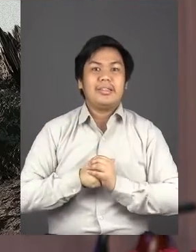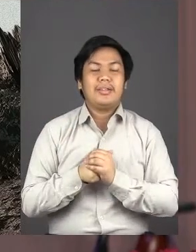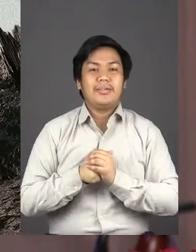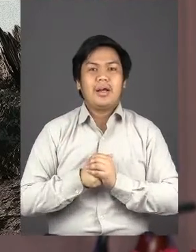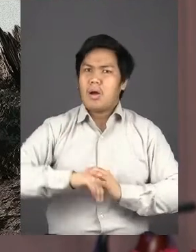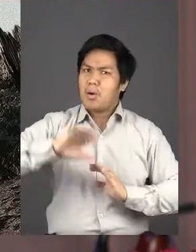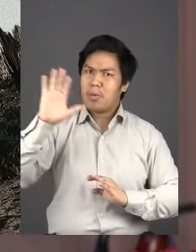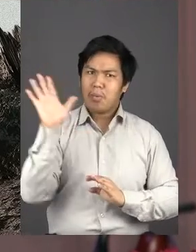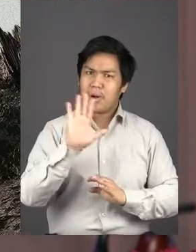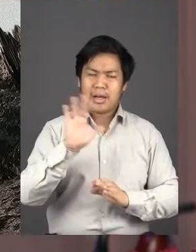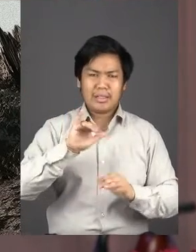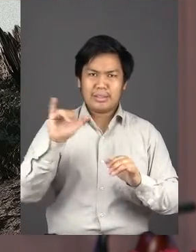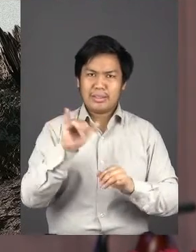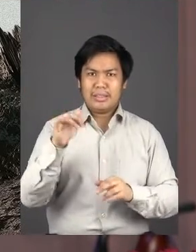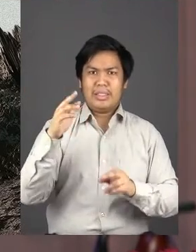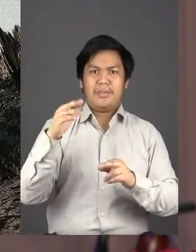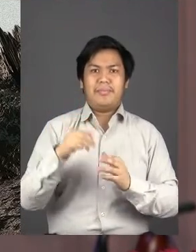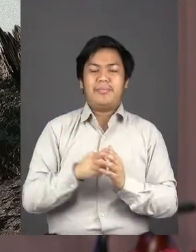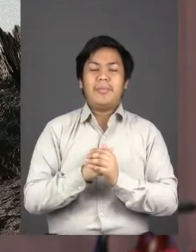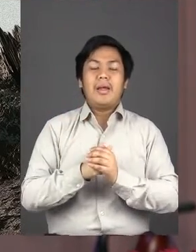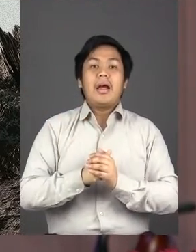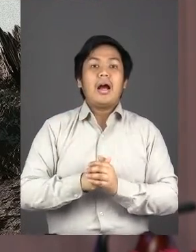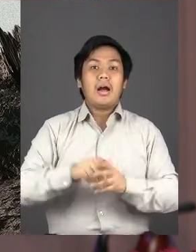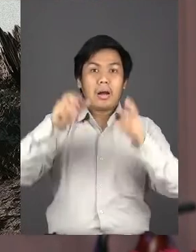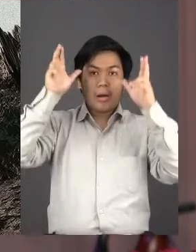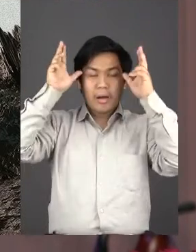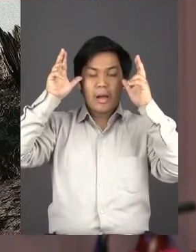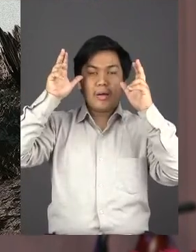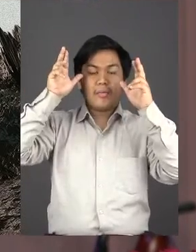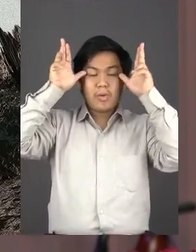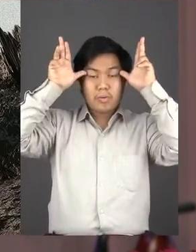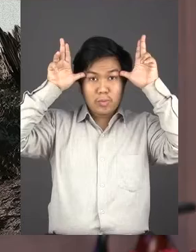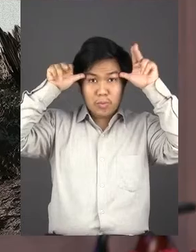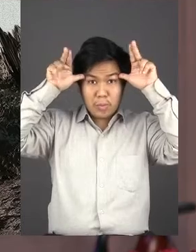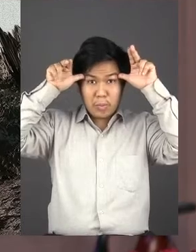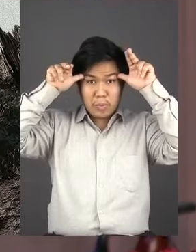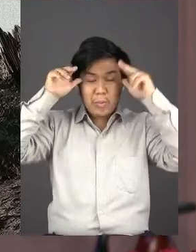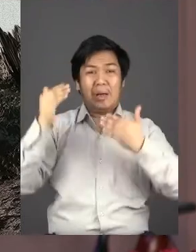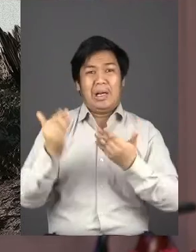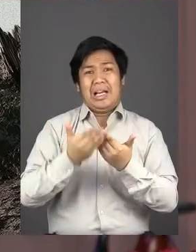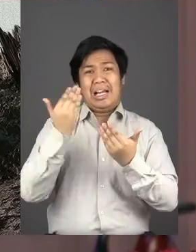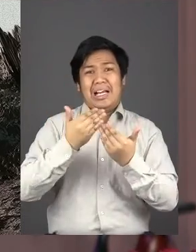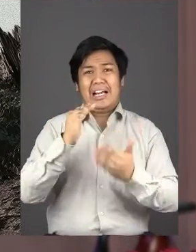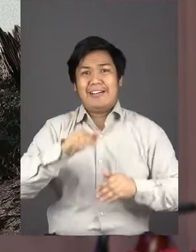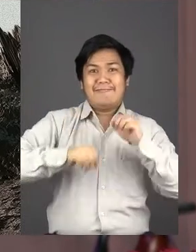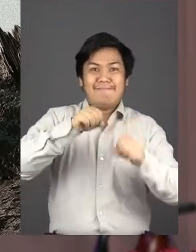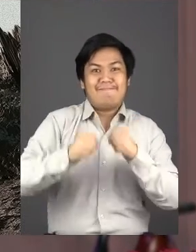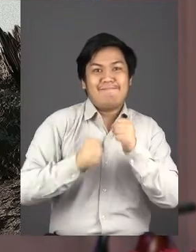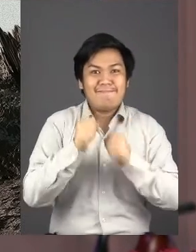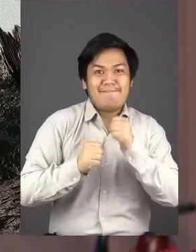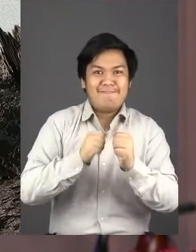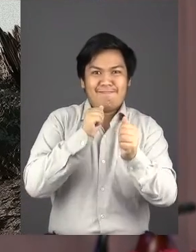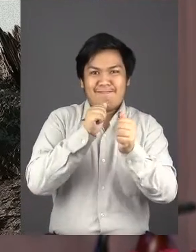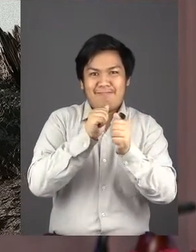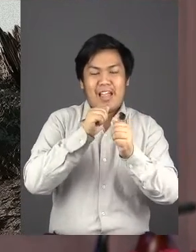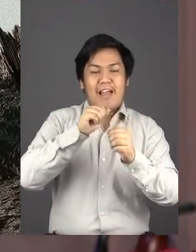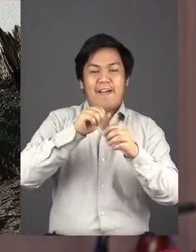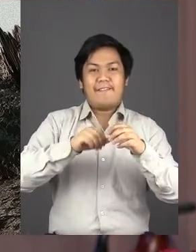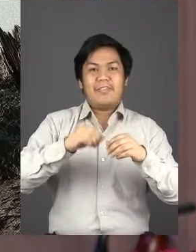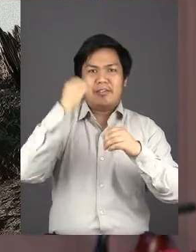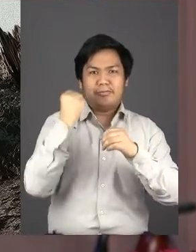be unequally yoked. Kasi malaki yung ox, maliit yung donkey, mabilis yung donkey, mabagal yung